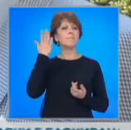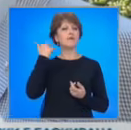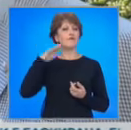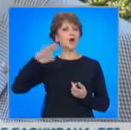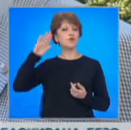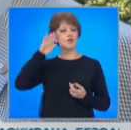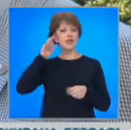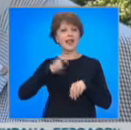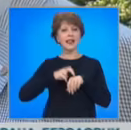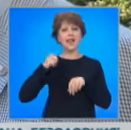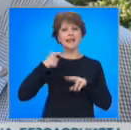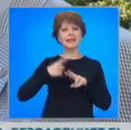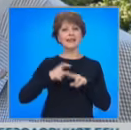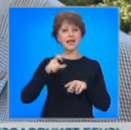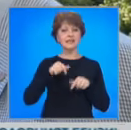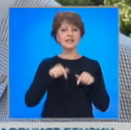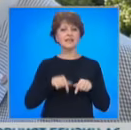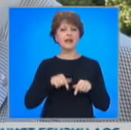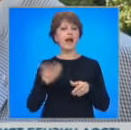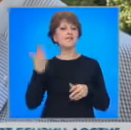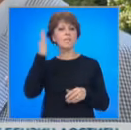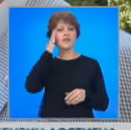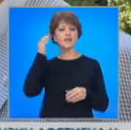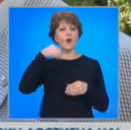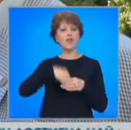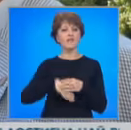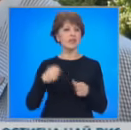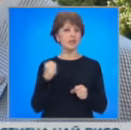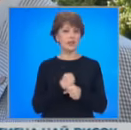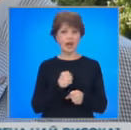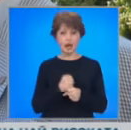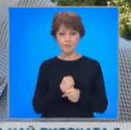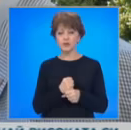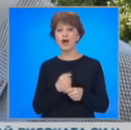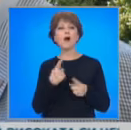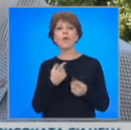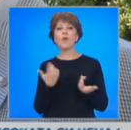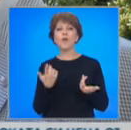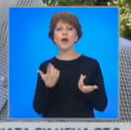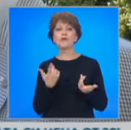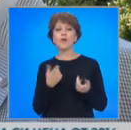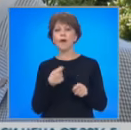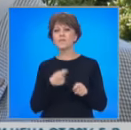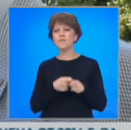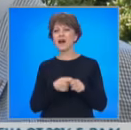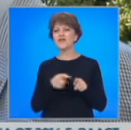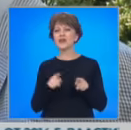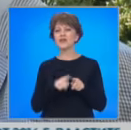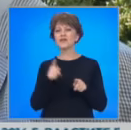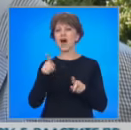ДАНС, сега е някъде в Министерството на вътрешните работи, който му създава някаква легенда на